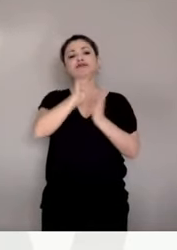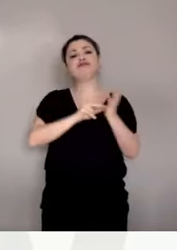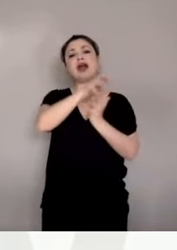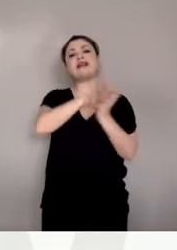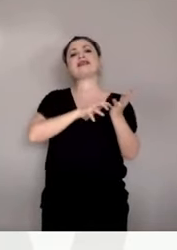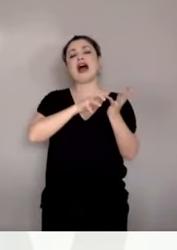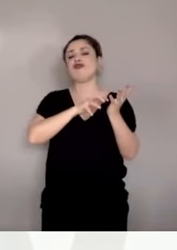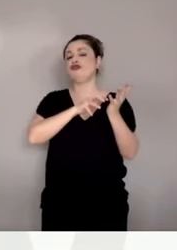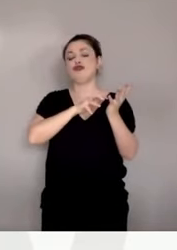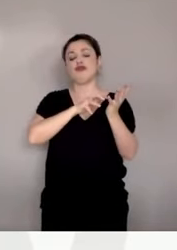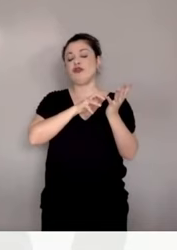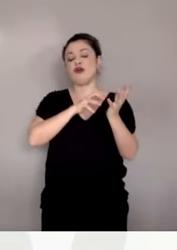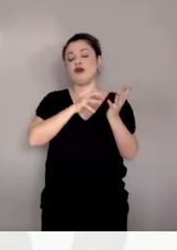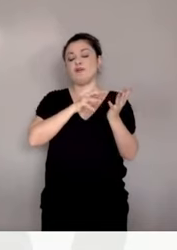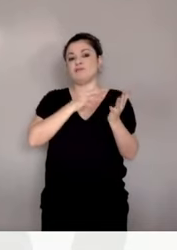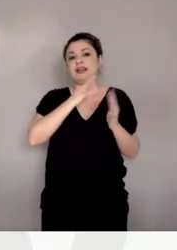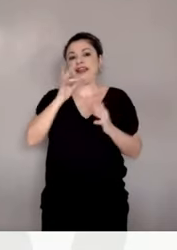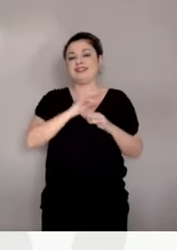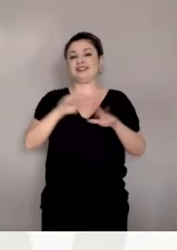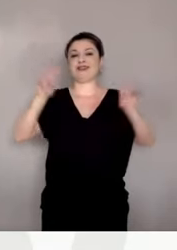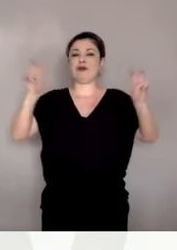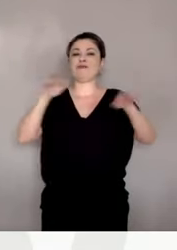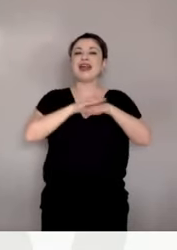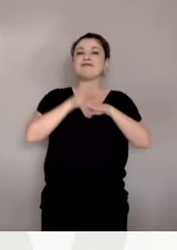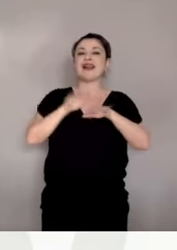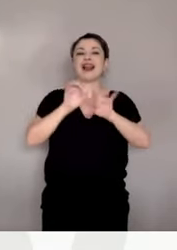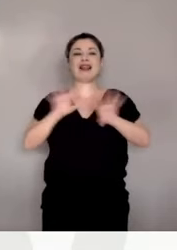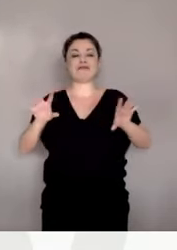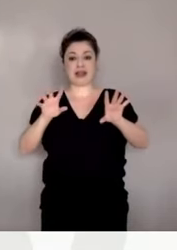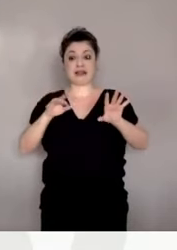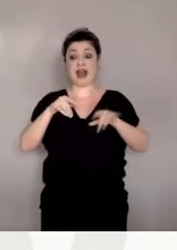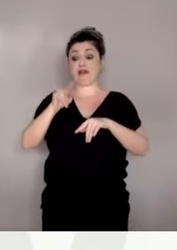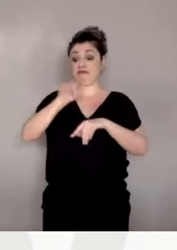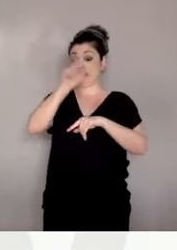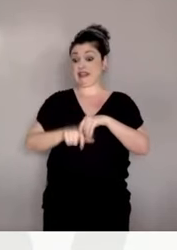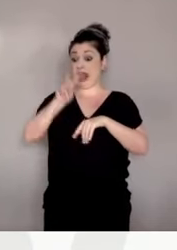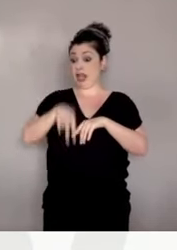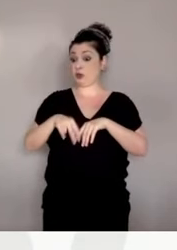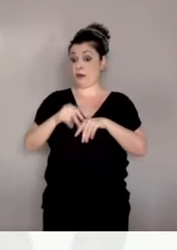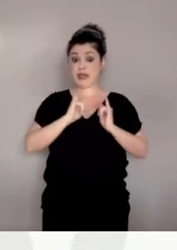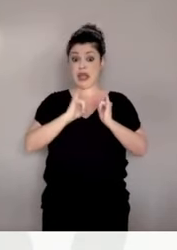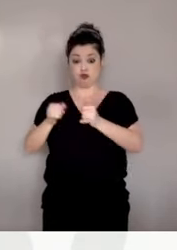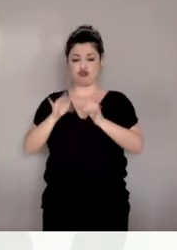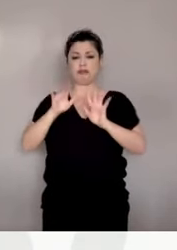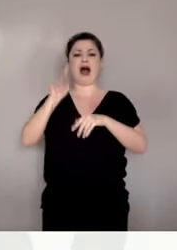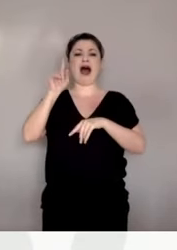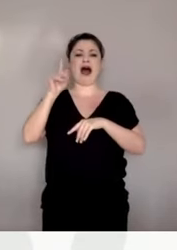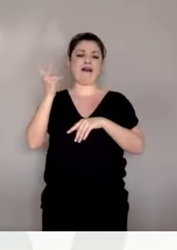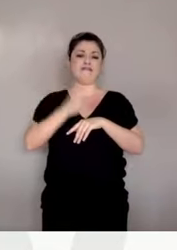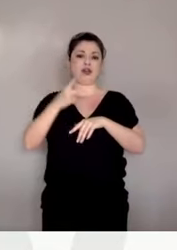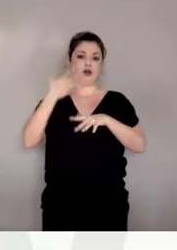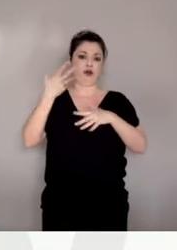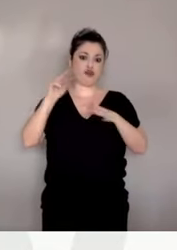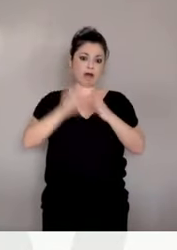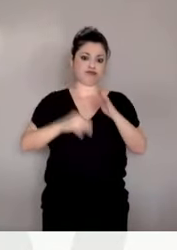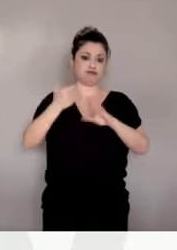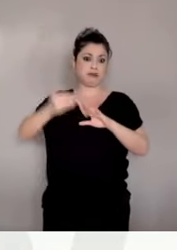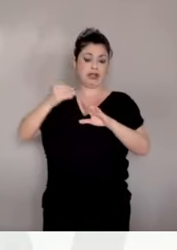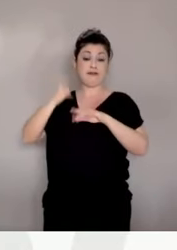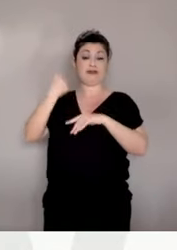della libertà, che qui in Italia è uscito nel 2000 ma risale al 1988, che è un